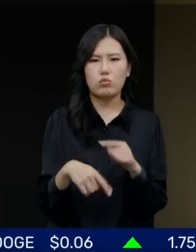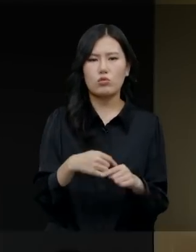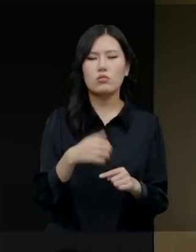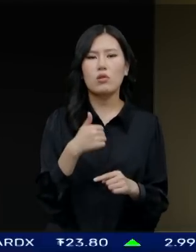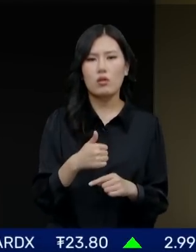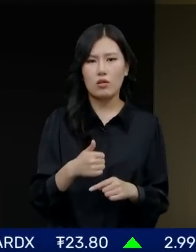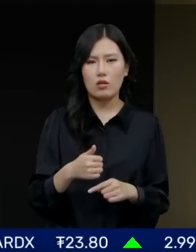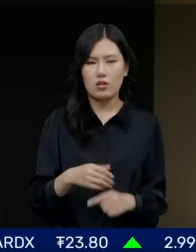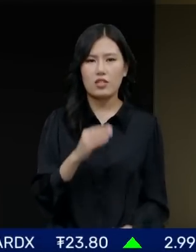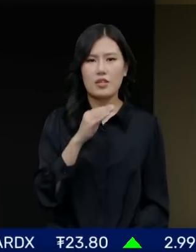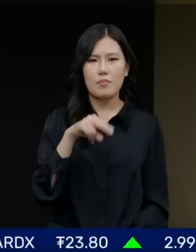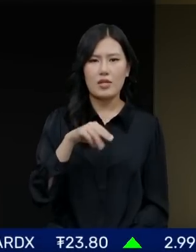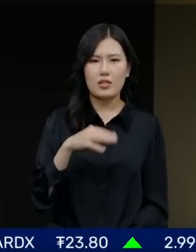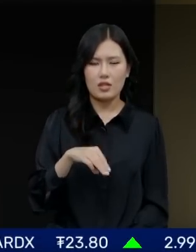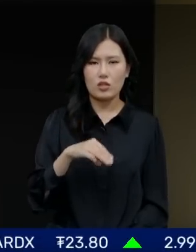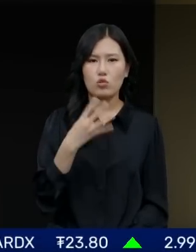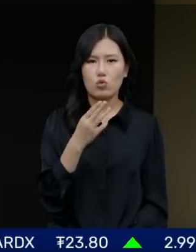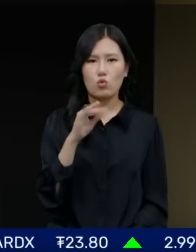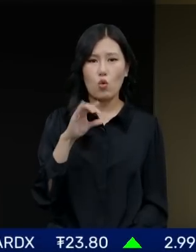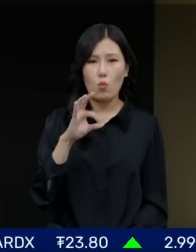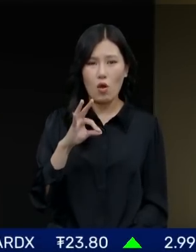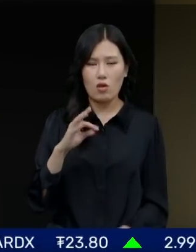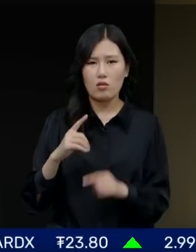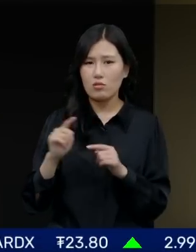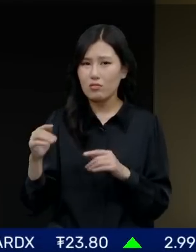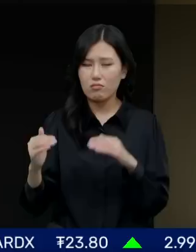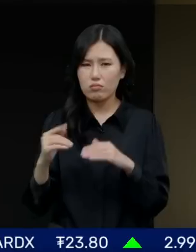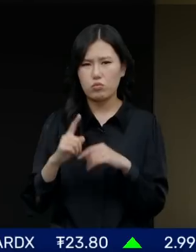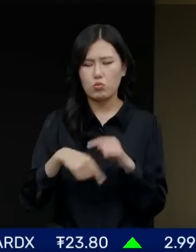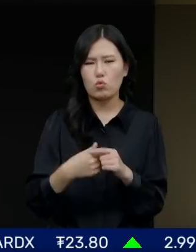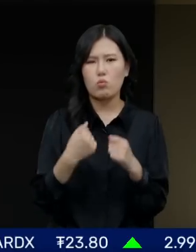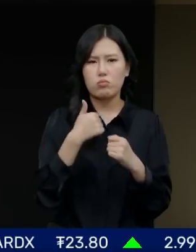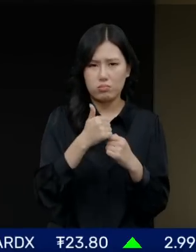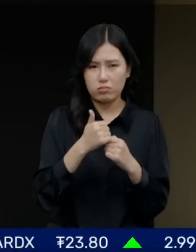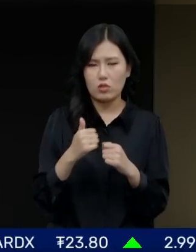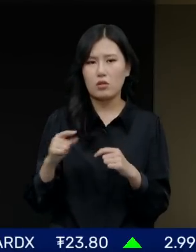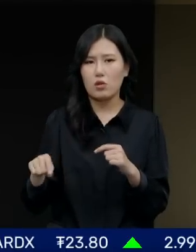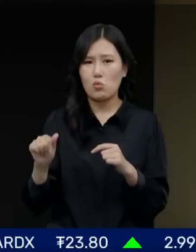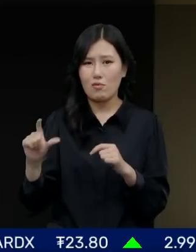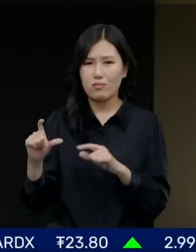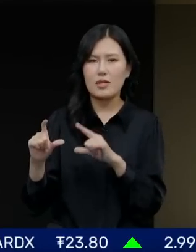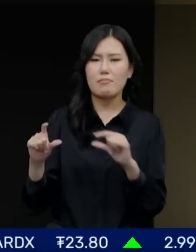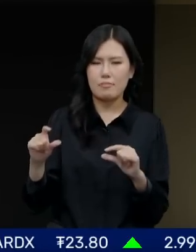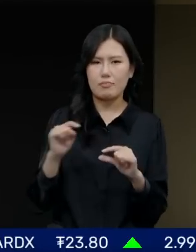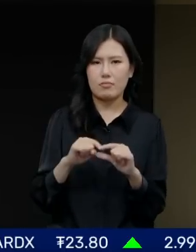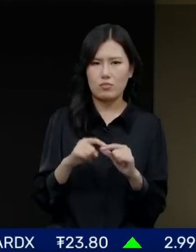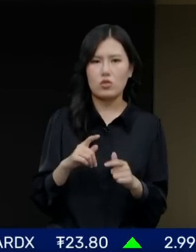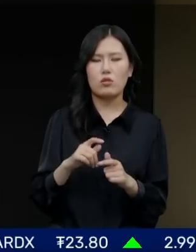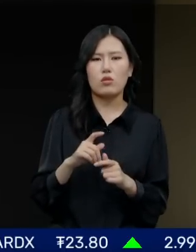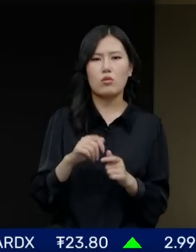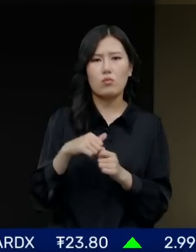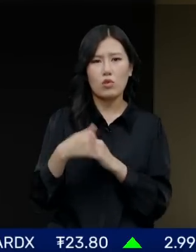байна. GPT-4 турбо илүү хүчтэй, мөн илүү хямд гэдгээрээ онцлох үйс байлаа. Оролтын токны зардлын үн 3